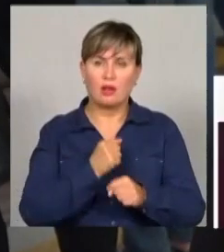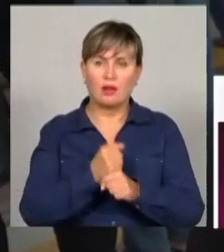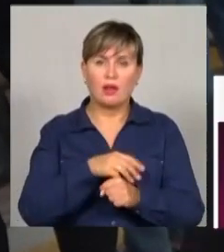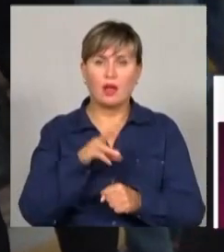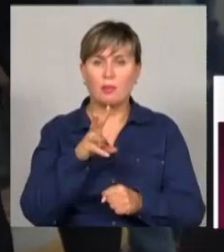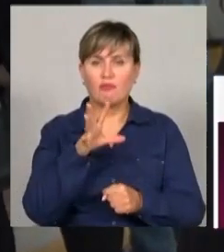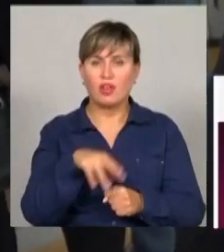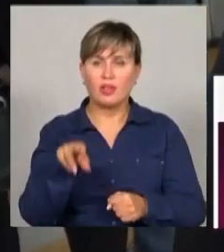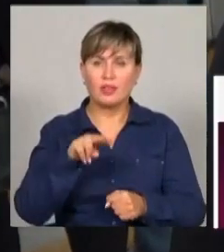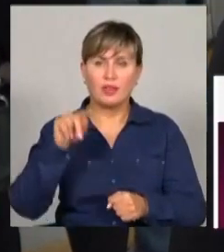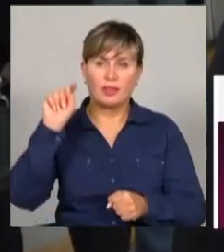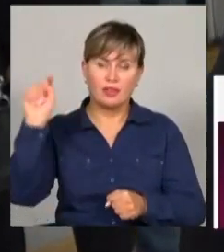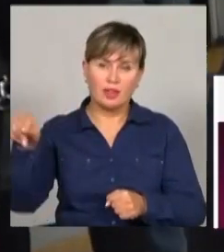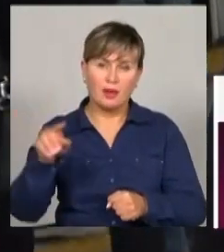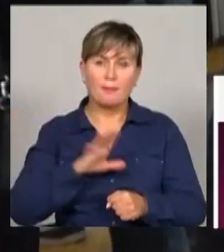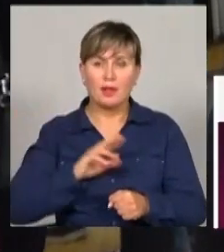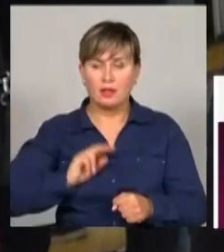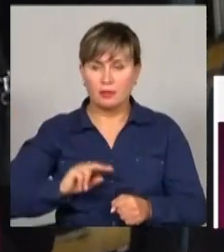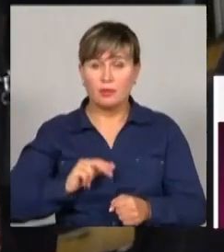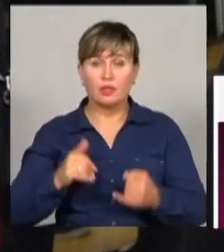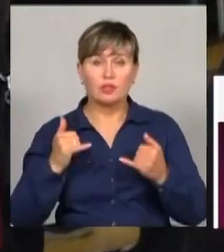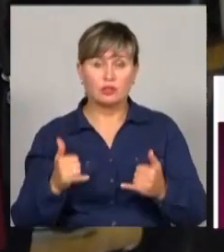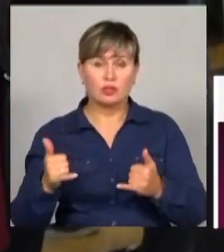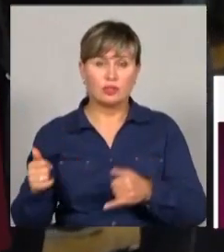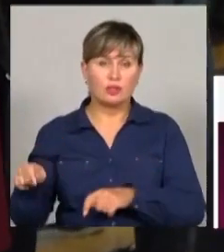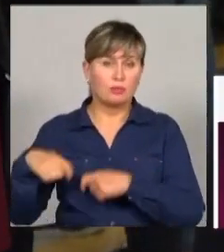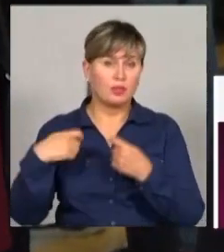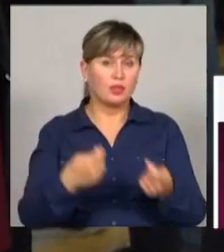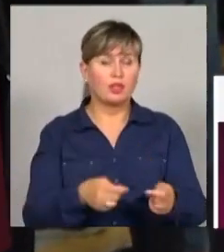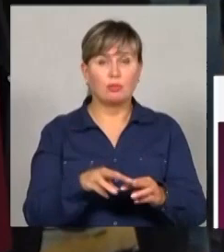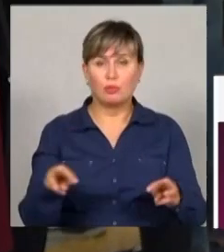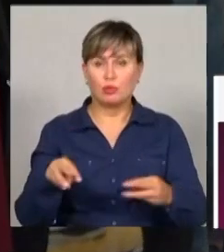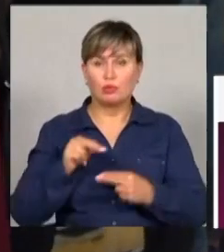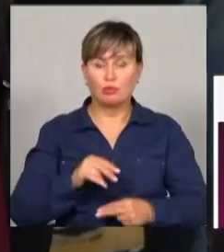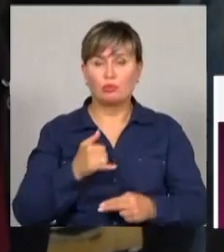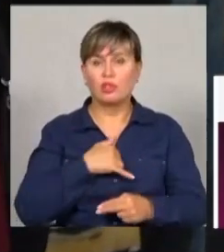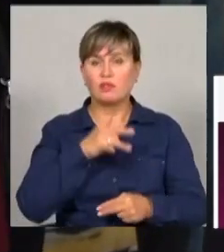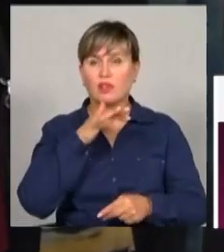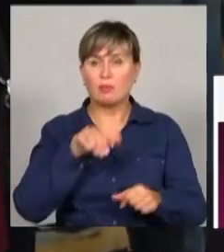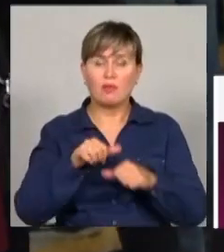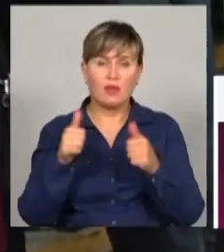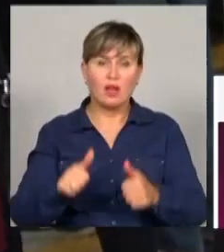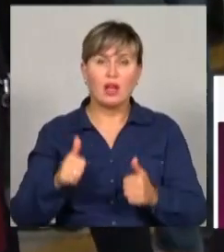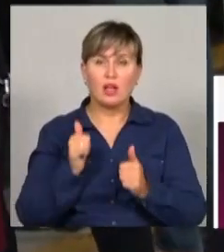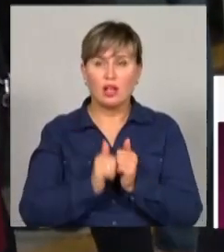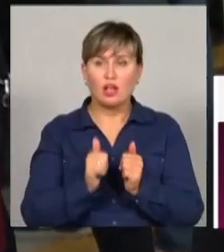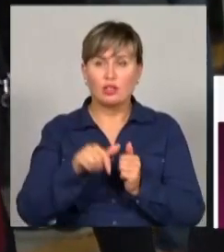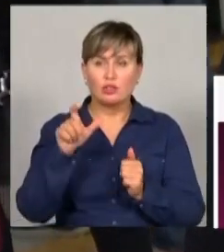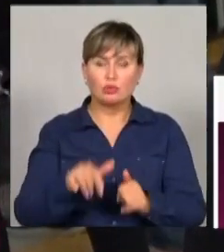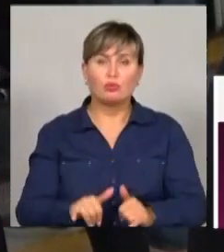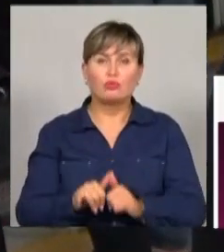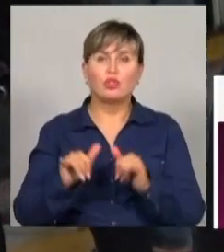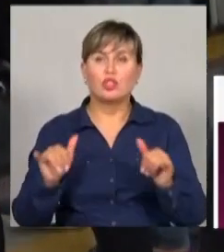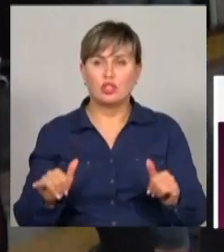МВД, то есть миграция. Сейчас пошла передача в Минтруда, и у нас время оформления каждого трудового мигранта увеличилось в